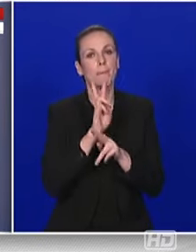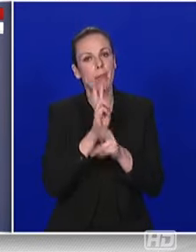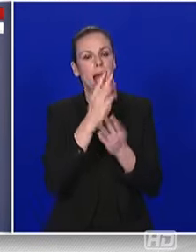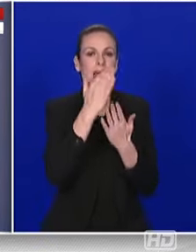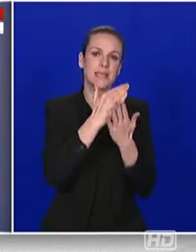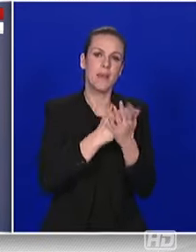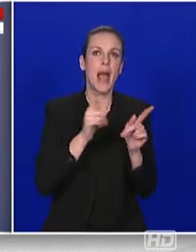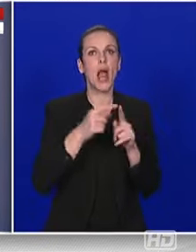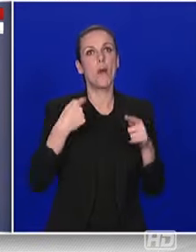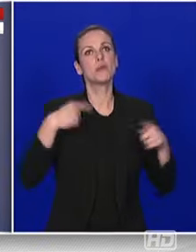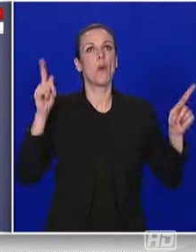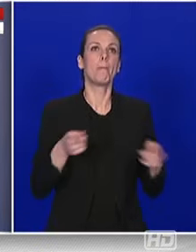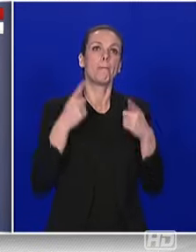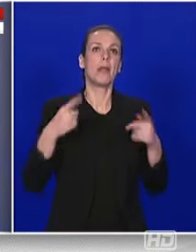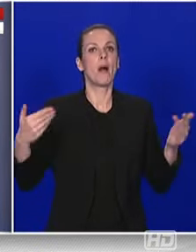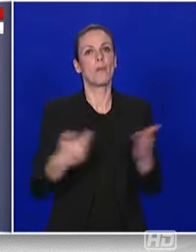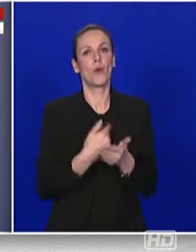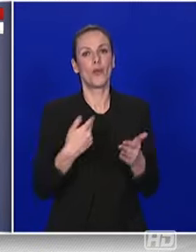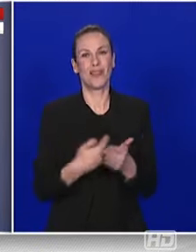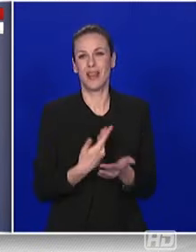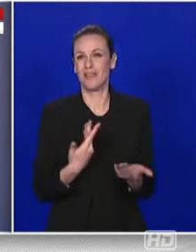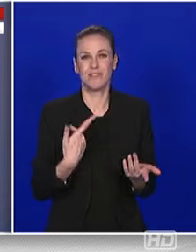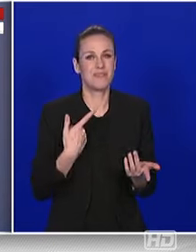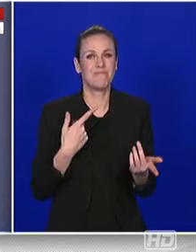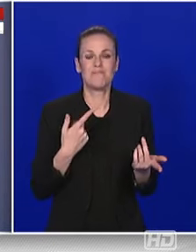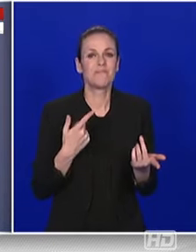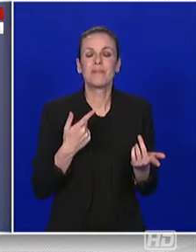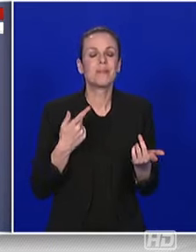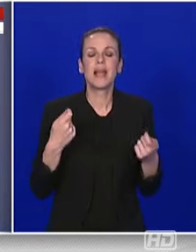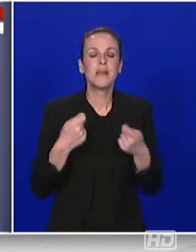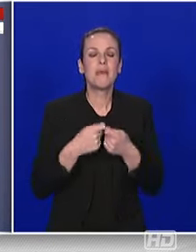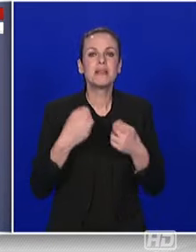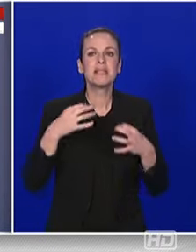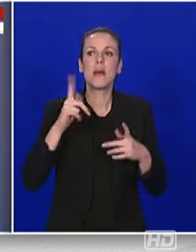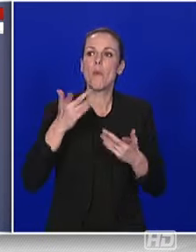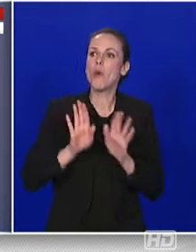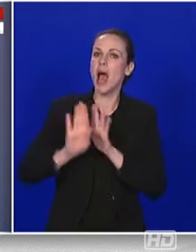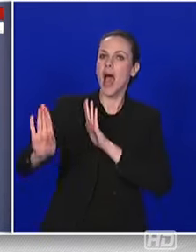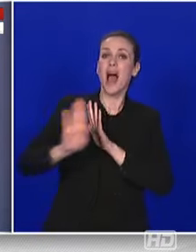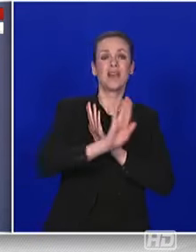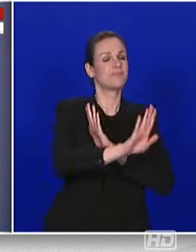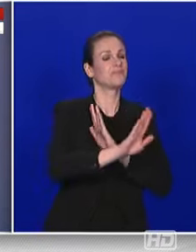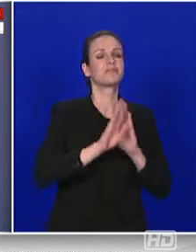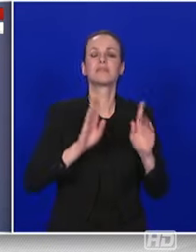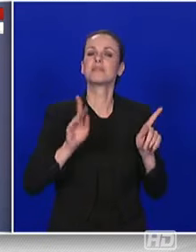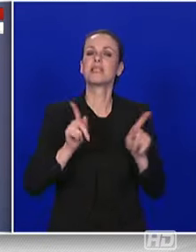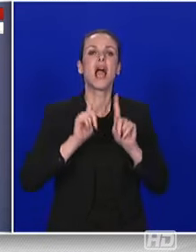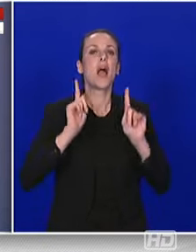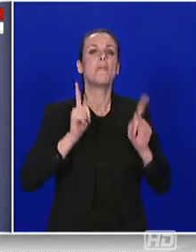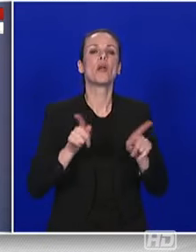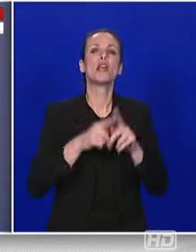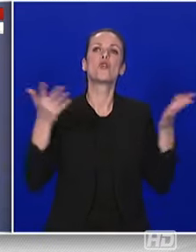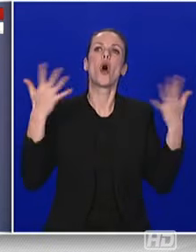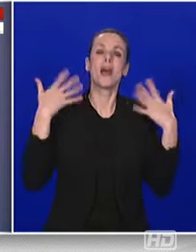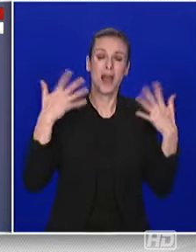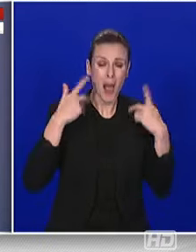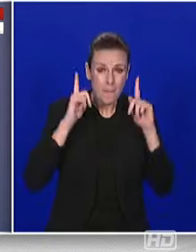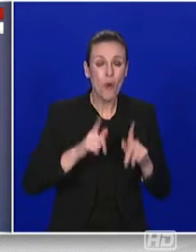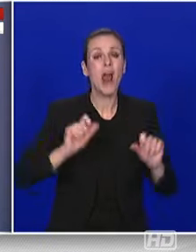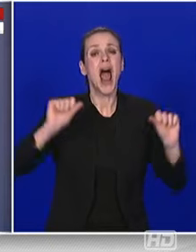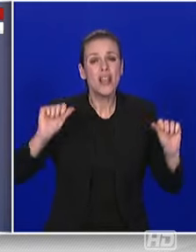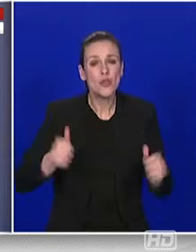cijelo vrijeme. Dakle, nije poanta samo fizičkog razmaka, nije sad više poanta niti prozračivanja. Mislim da smo